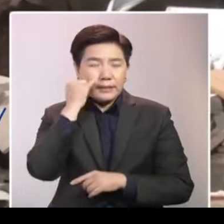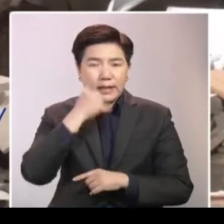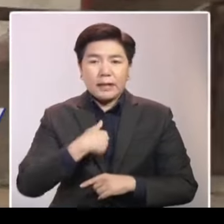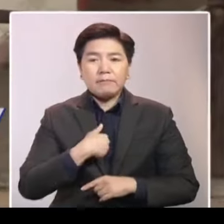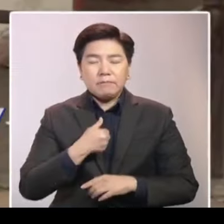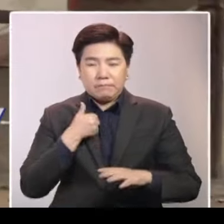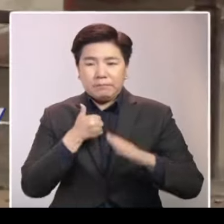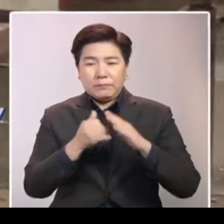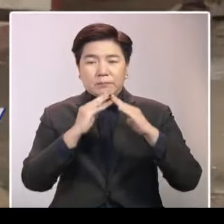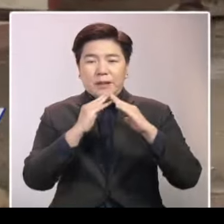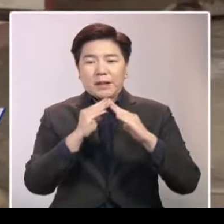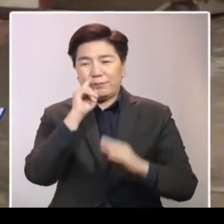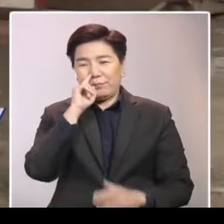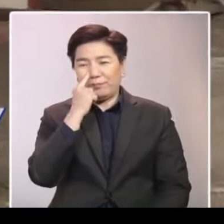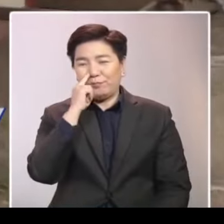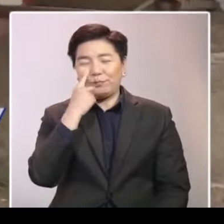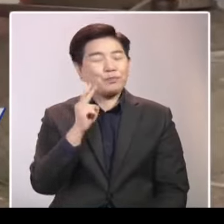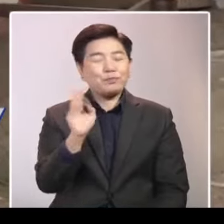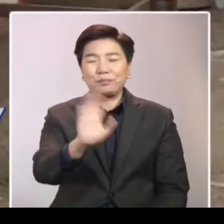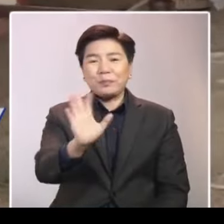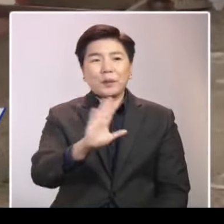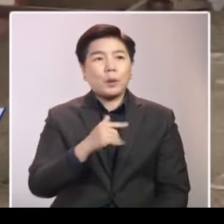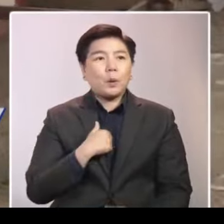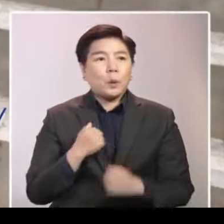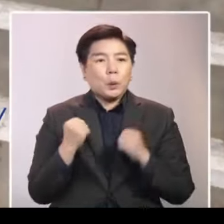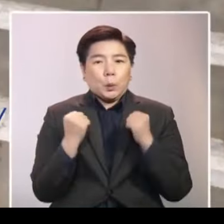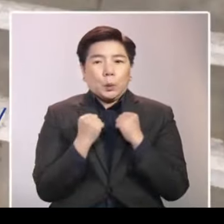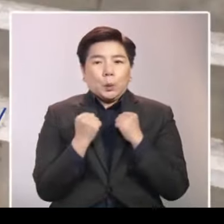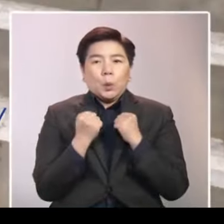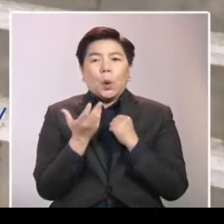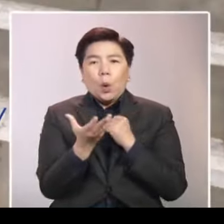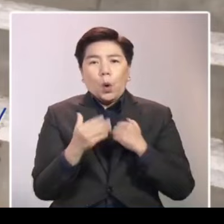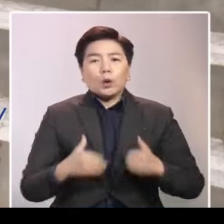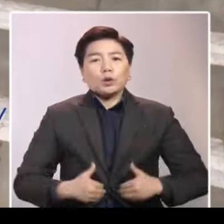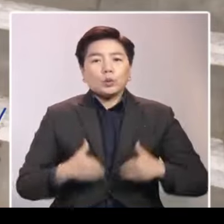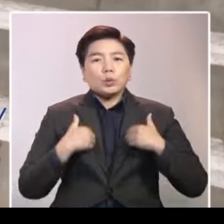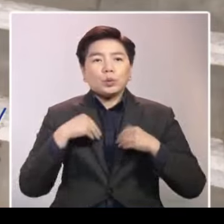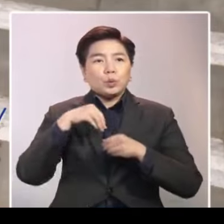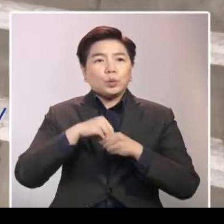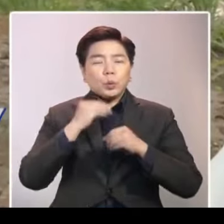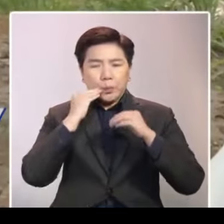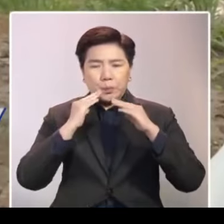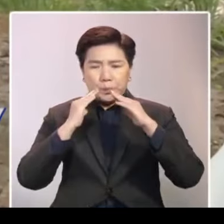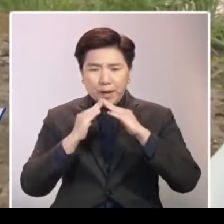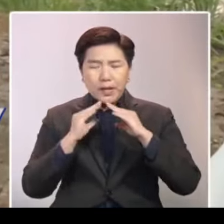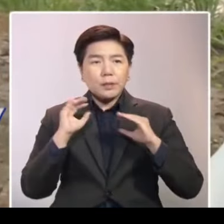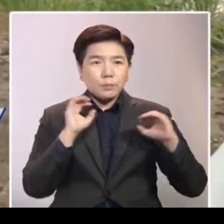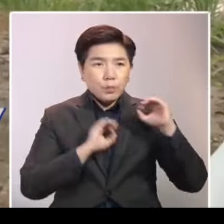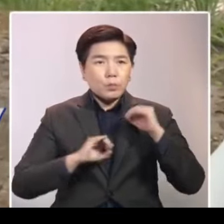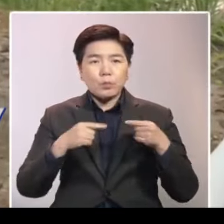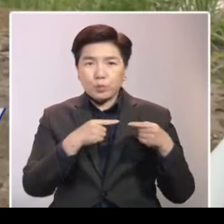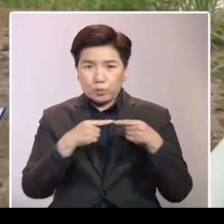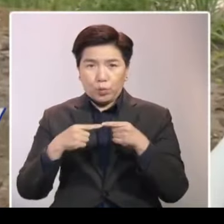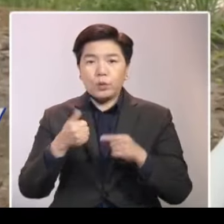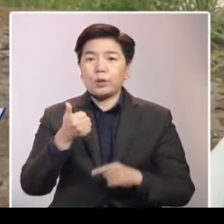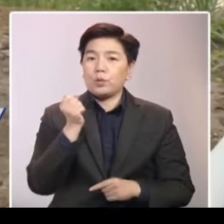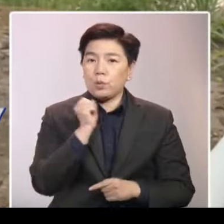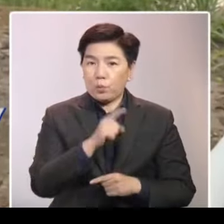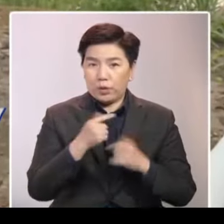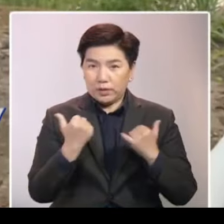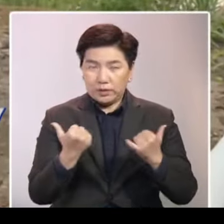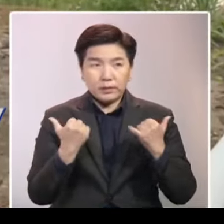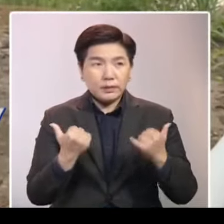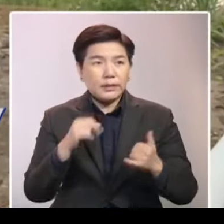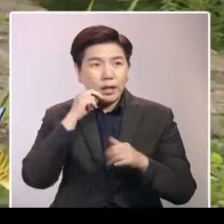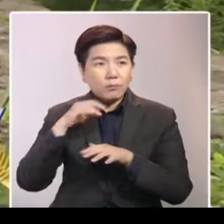จะไม่เข้าไปอยู่ในบ้านหลังนั้นอีกแล้วพอรู้สึกหวาดกลัวขอใช้ชีวิตบ้านไปในบ้านที่ปลอดภัยกว่านี้จะดีกว่าสำหรับเหตุ